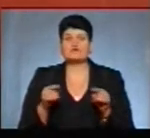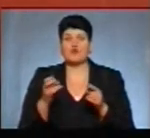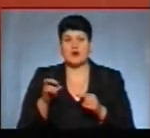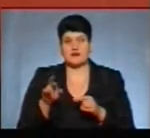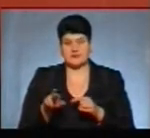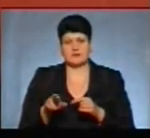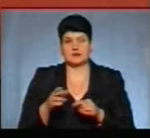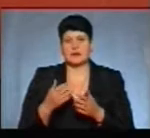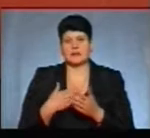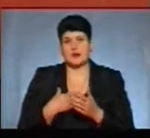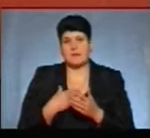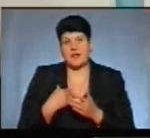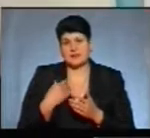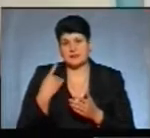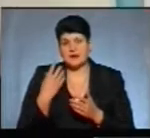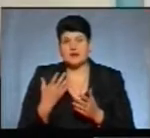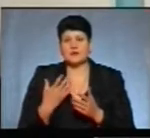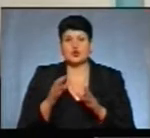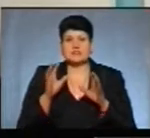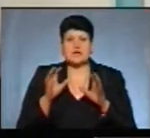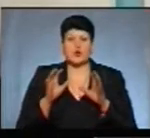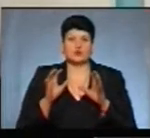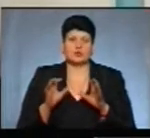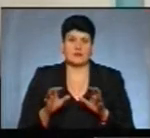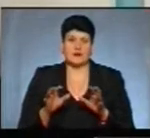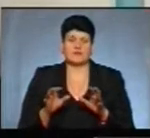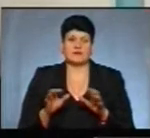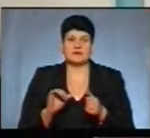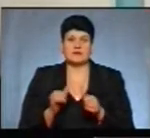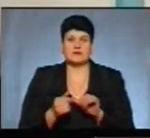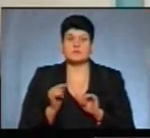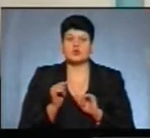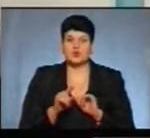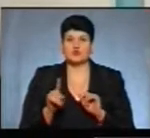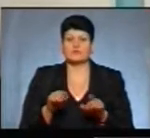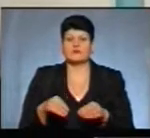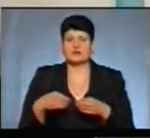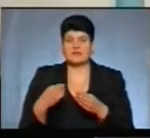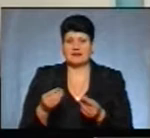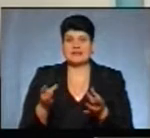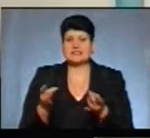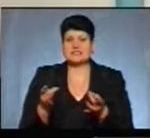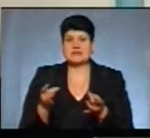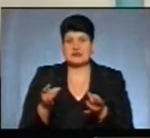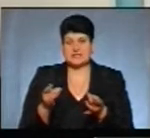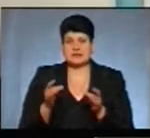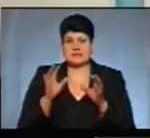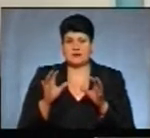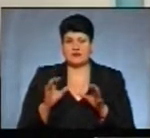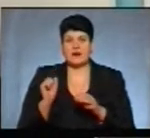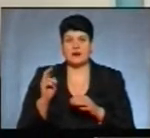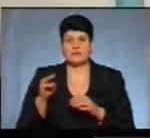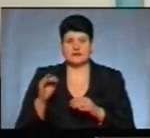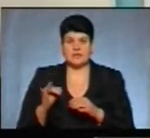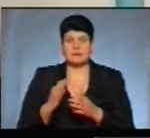як на мене, то законодавець замість того, щоб видавати такі сирі законодавчі акти,